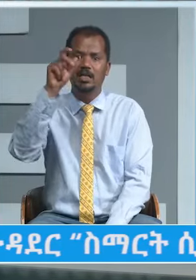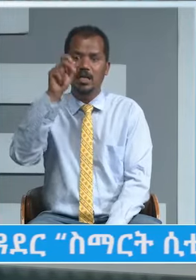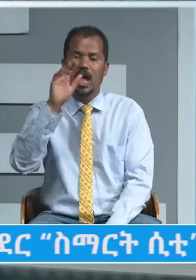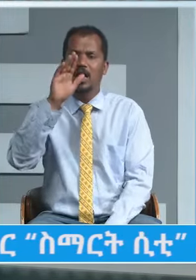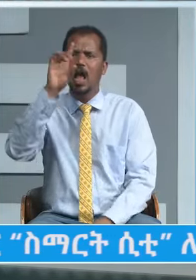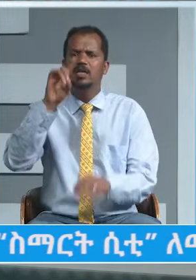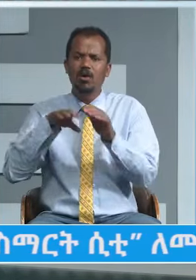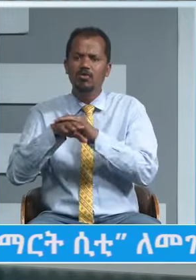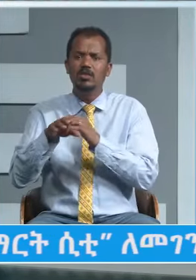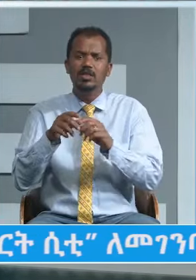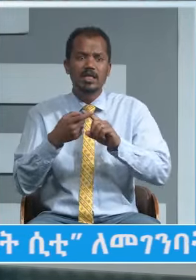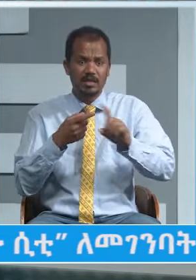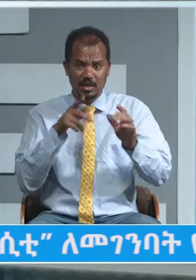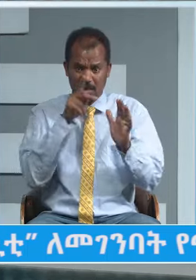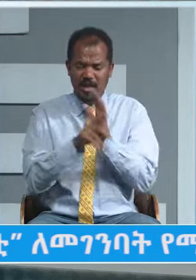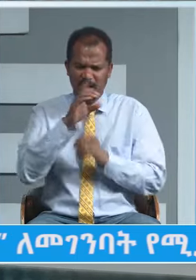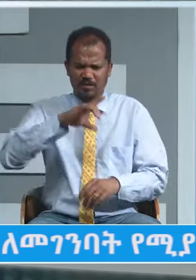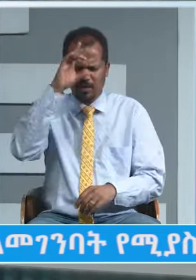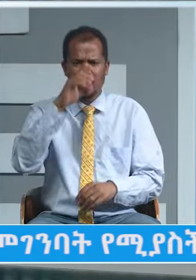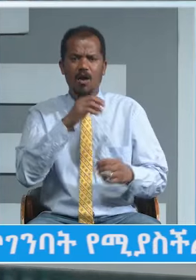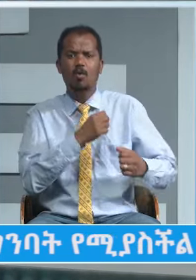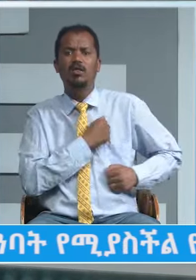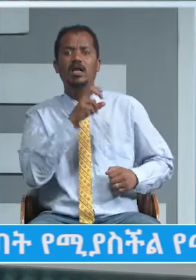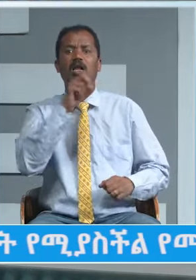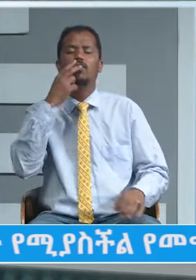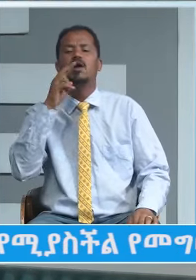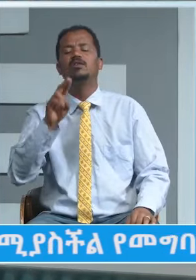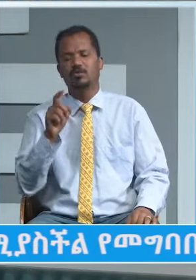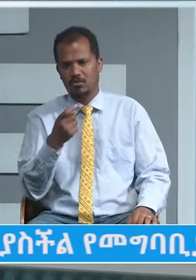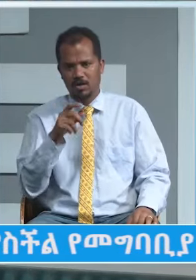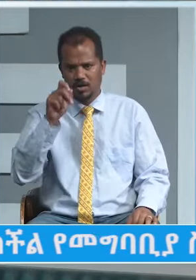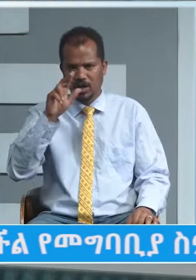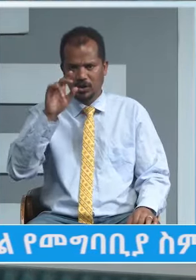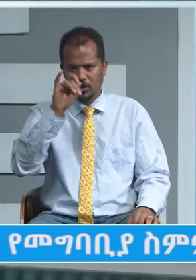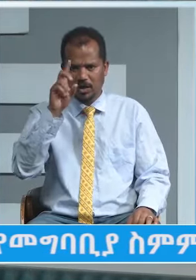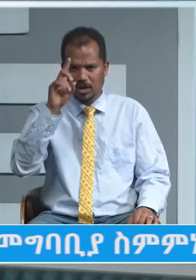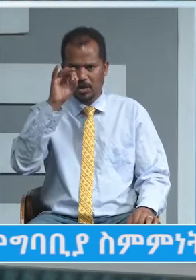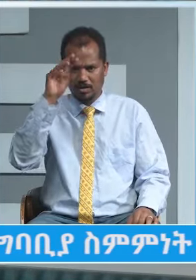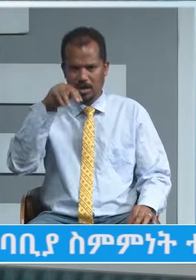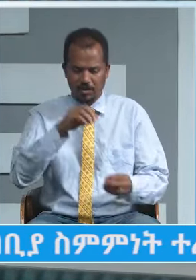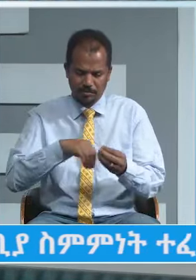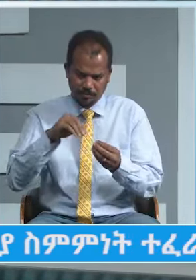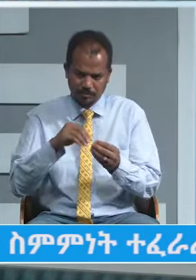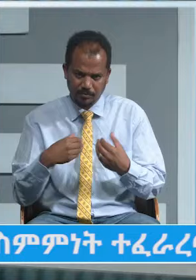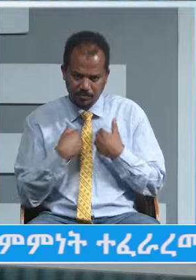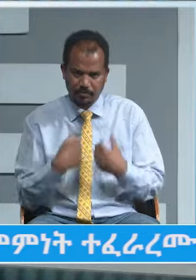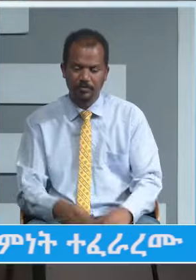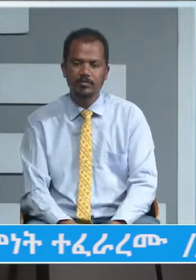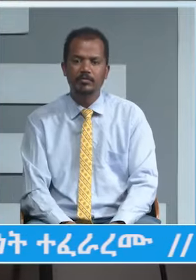ዳክሳ በጋዛ ውስጥ የተገደለ የእስራኤል ከፍተኛ ወታደራዊ አዛዥ ሆኗል። ደረጃ ይልማ ተጨማሪ አለው።